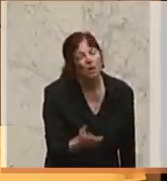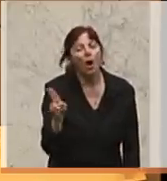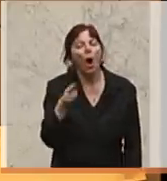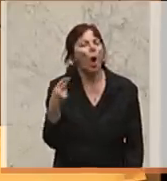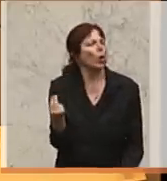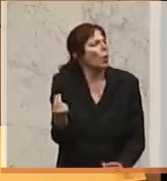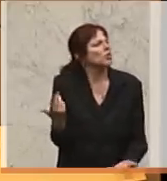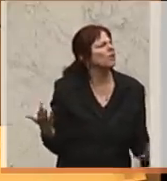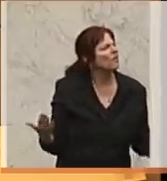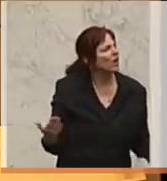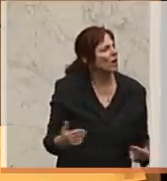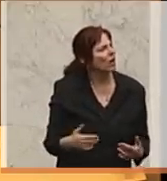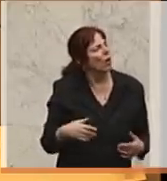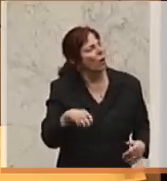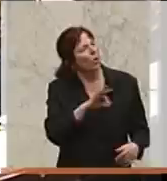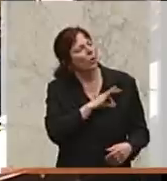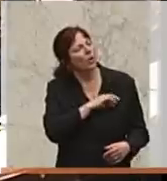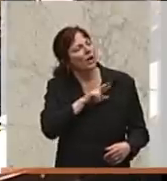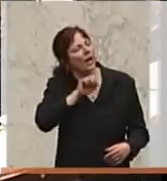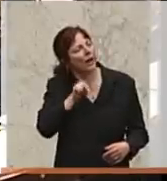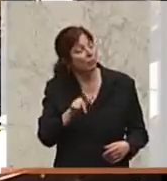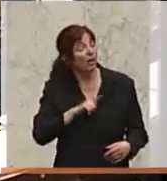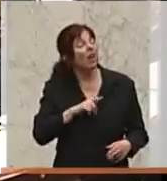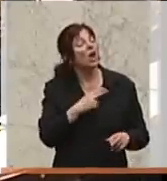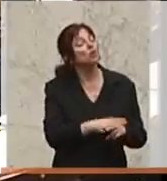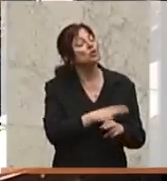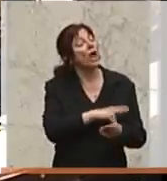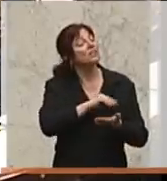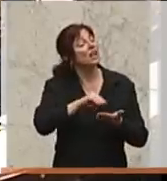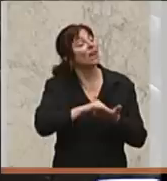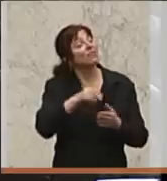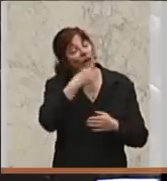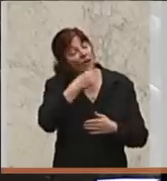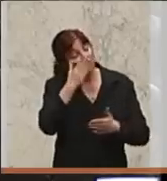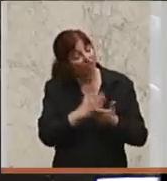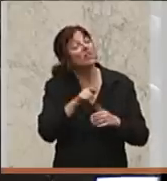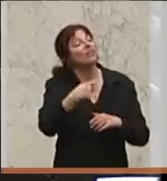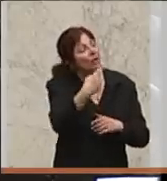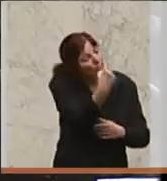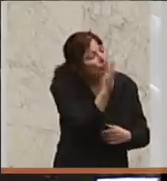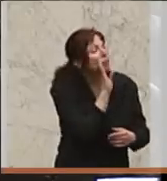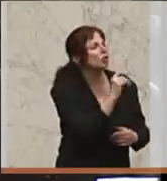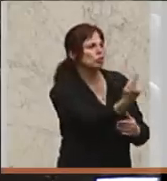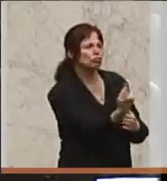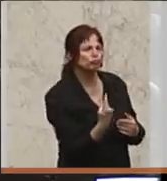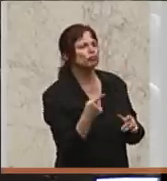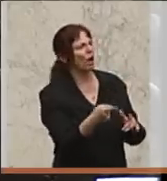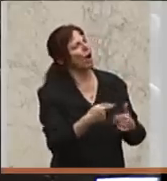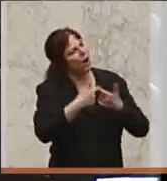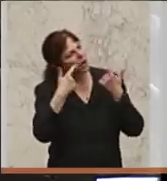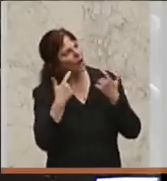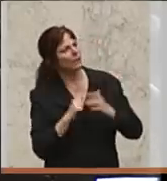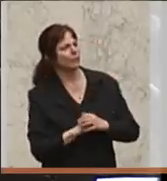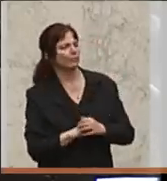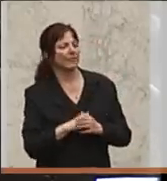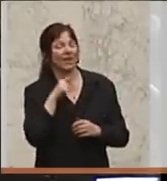Riepel? Sie sind herzlich eingeladen, noch dem Herrn Staatssekretär, das auch entsprechend aufzugliedern. Meine Damen und Herren, dieses Extempore